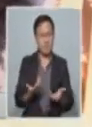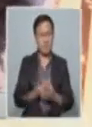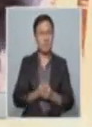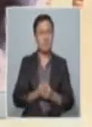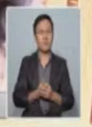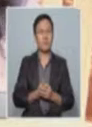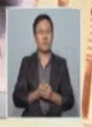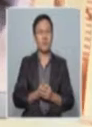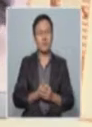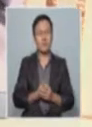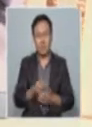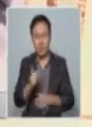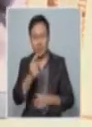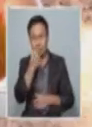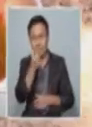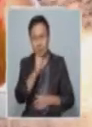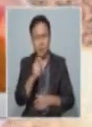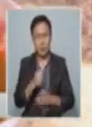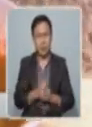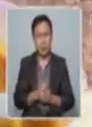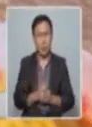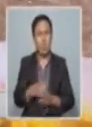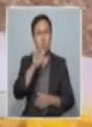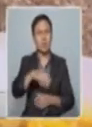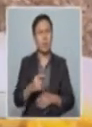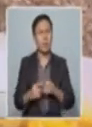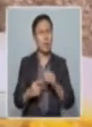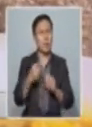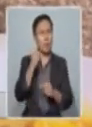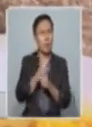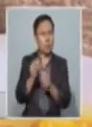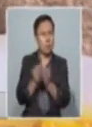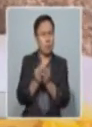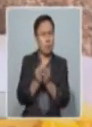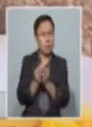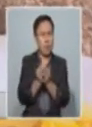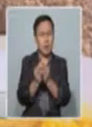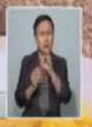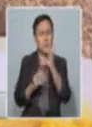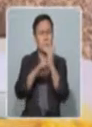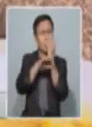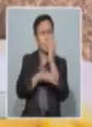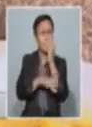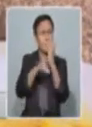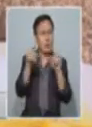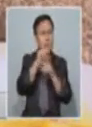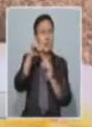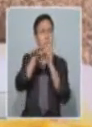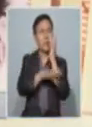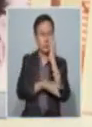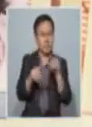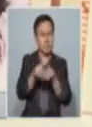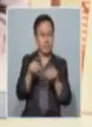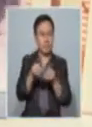กมาลูกยกม าว้าวอันนี้อะไรอันนี้อะไร อันนี้แกงเห็ดเห็ดบดนะครับน ี่โอ้เหร อแกงเห็ดบด เม่นเห็ดกระด้างบ้านเฮา เห็ดกระด้างบ้านเฮาน